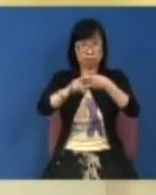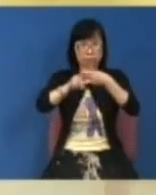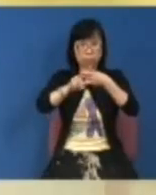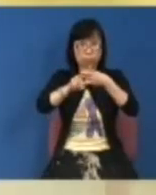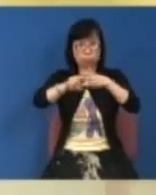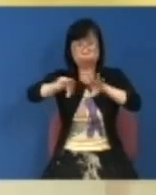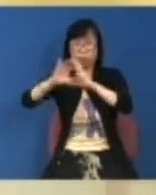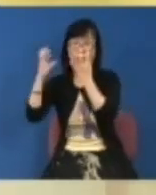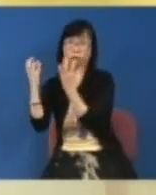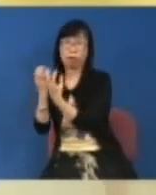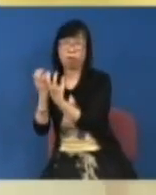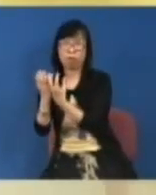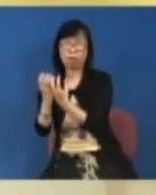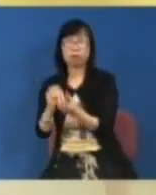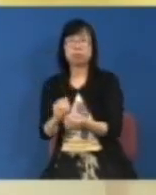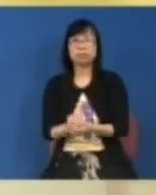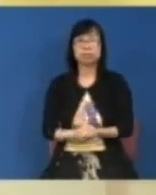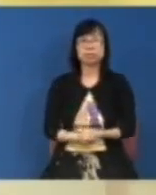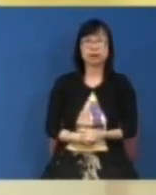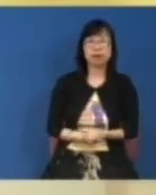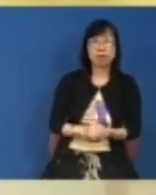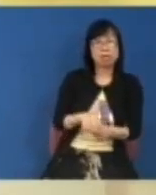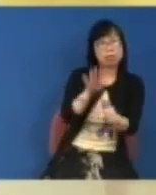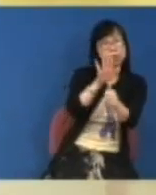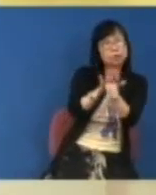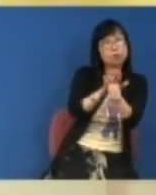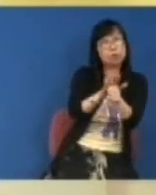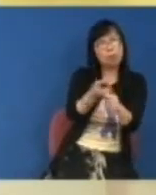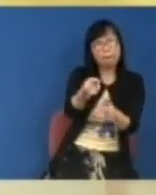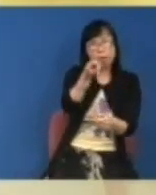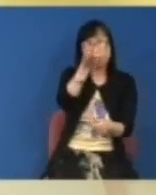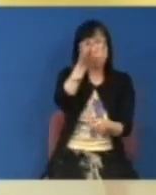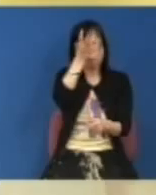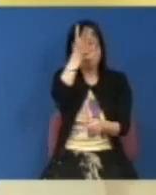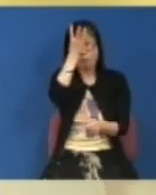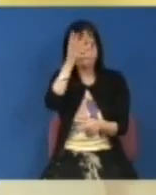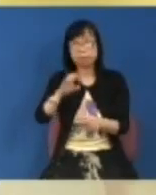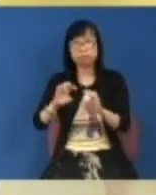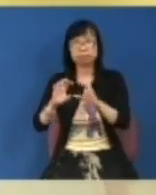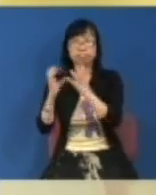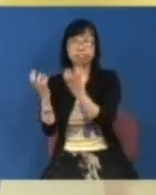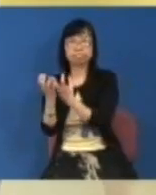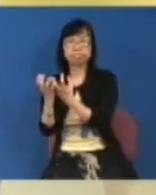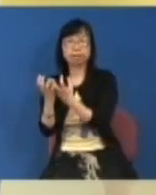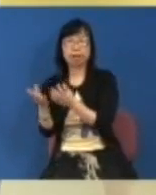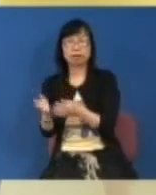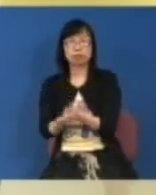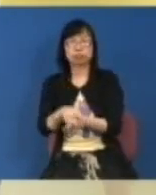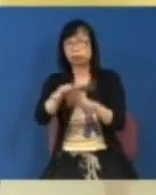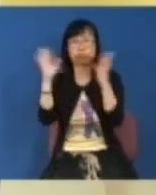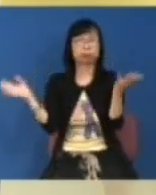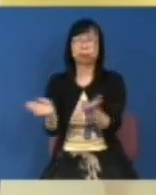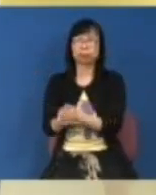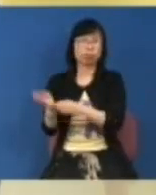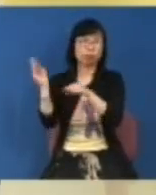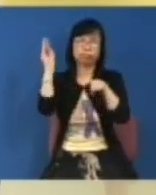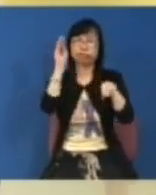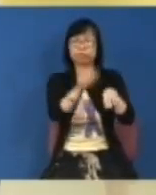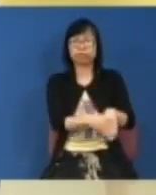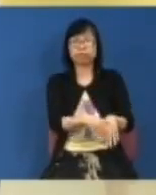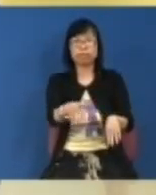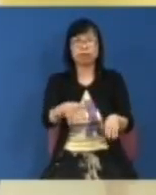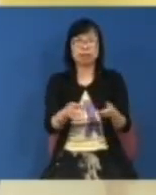為呢、這個保皇派將佢自己嘅腦袋啊、眼睛啊、耳朵全部掉曬落個屎坑嗰度，喺呢個文